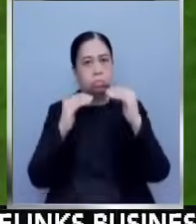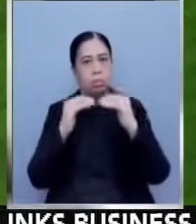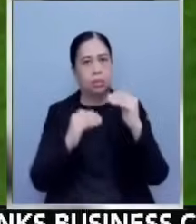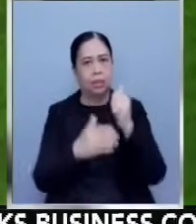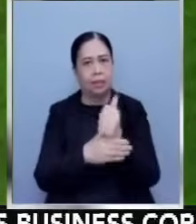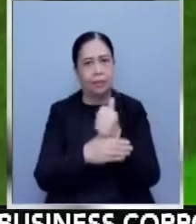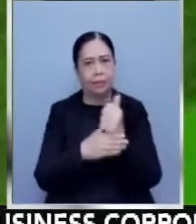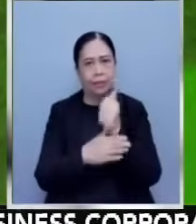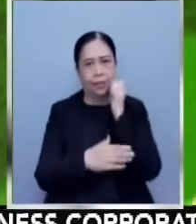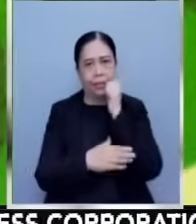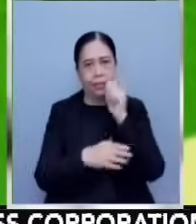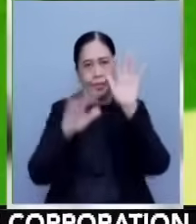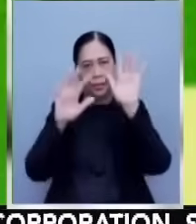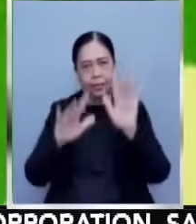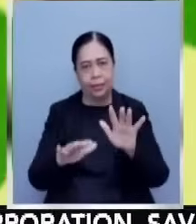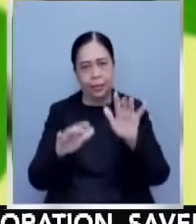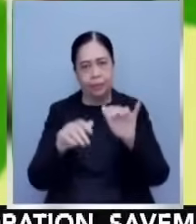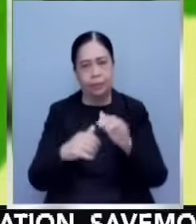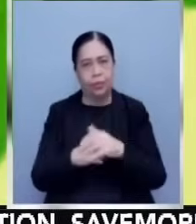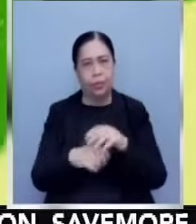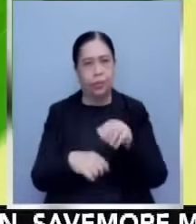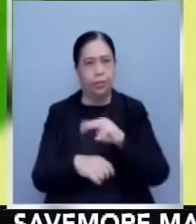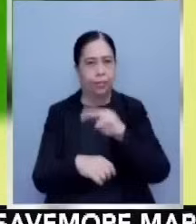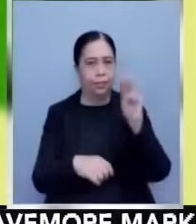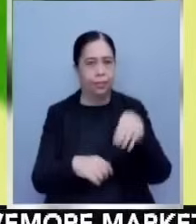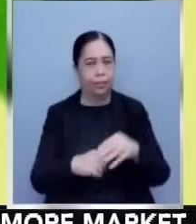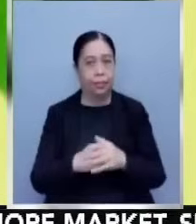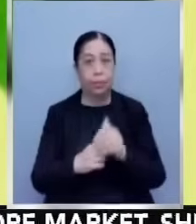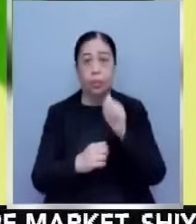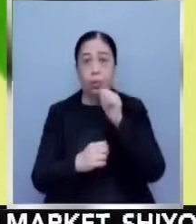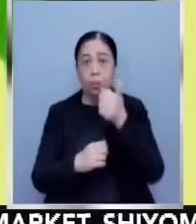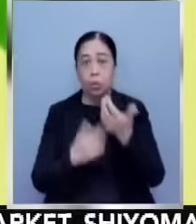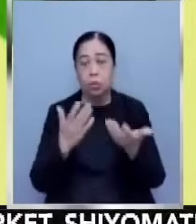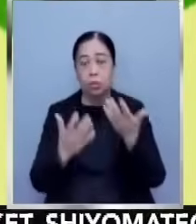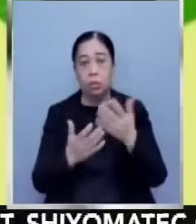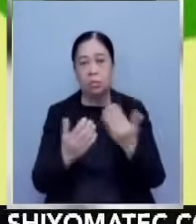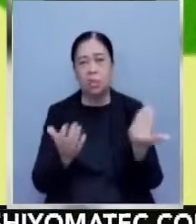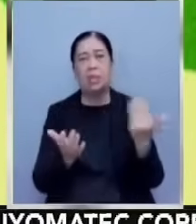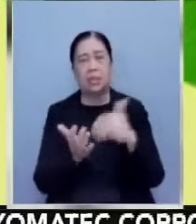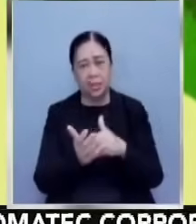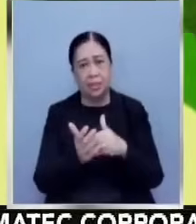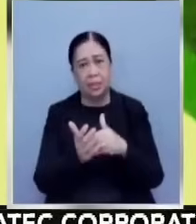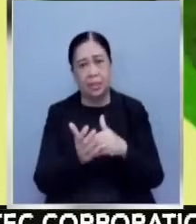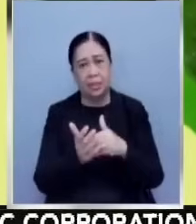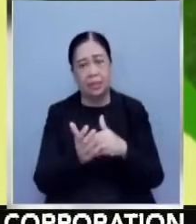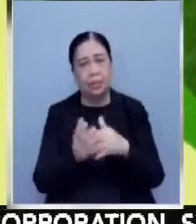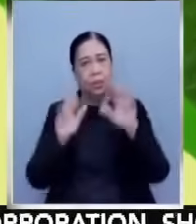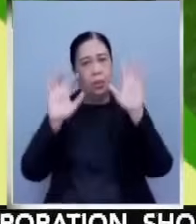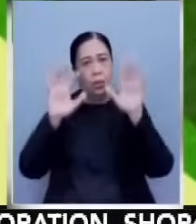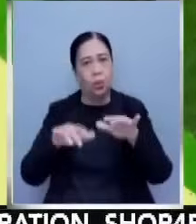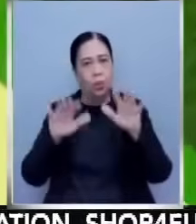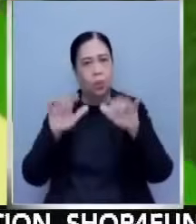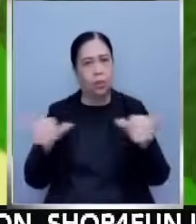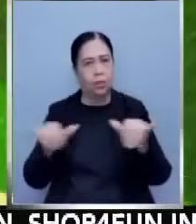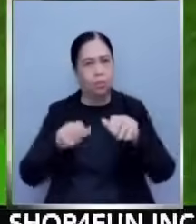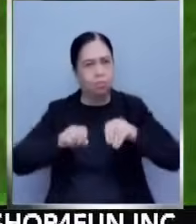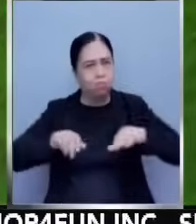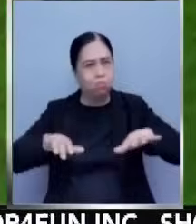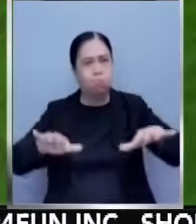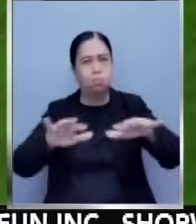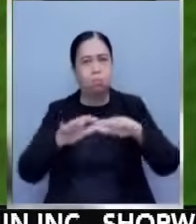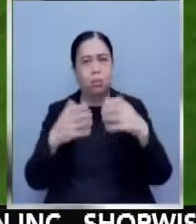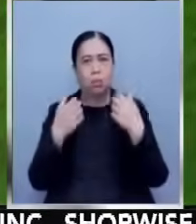daily rainfall natin dito sa Metro Manila. Bukas, posibleng maulit pa rin po ang mga pag-ulan. Ganito po kalawak at merong mga malalakas na